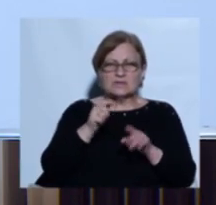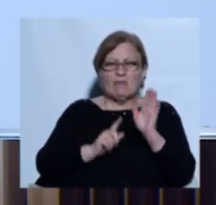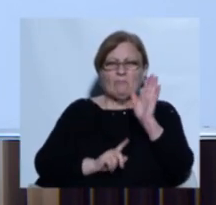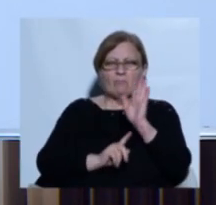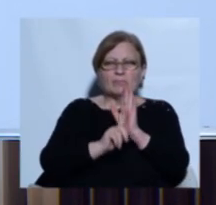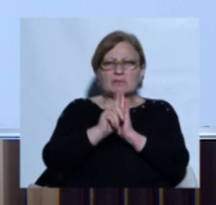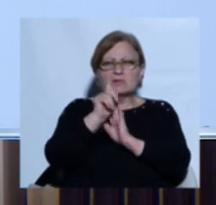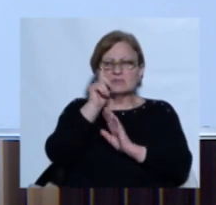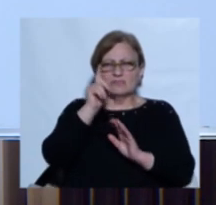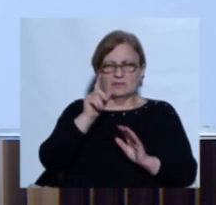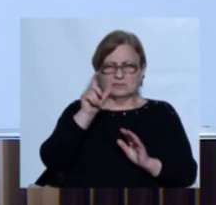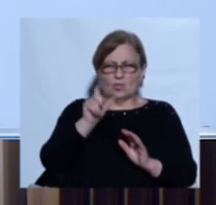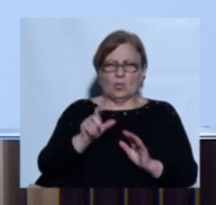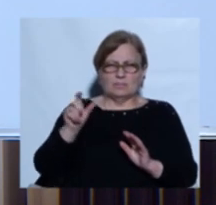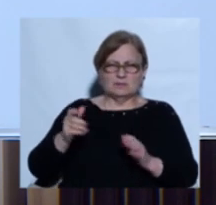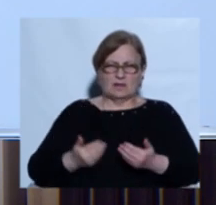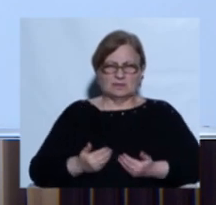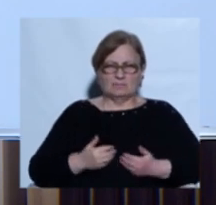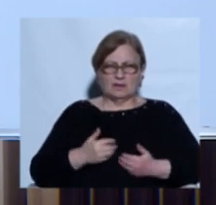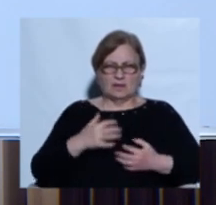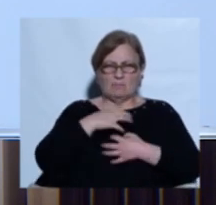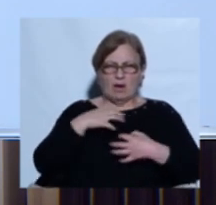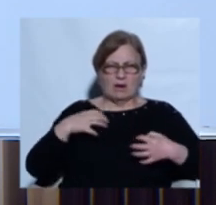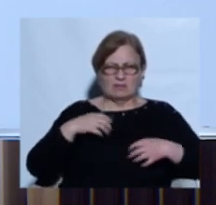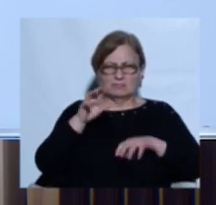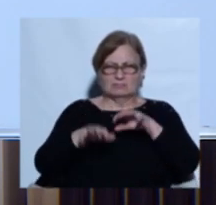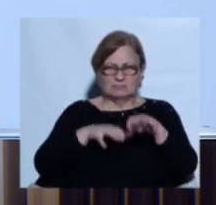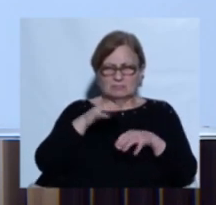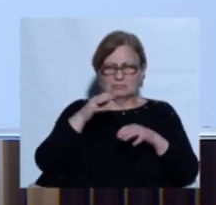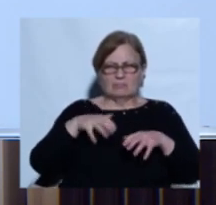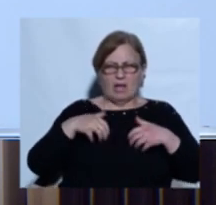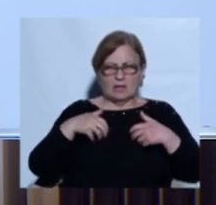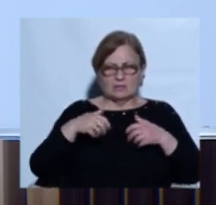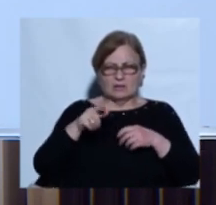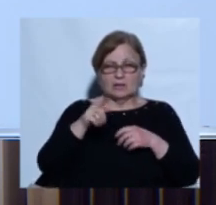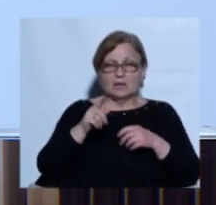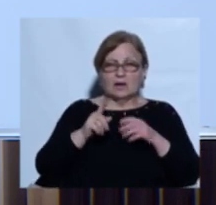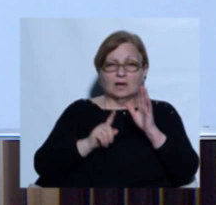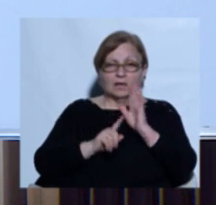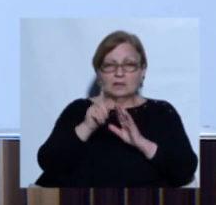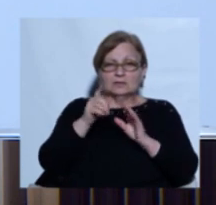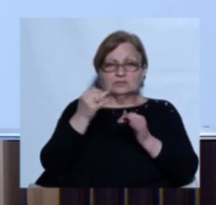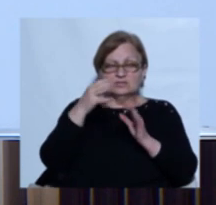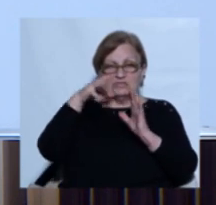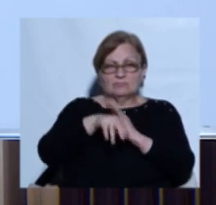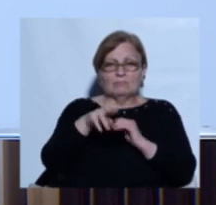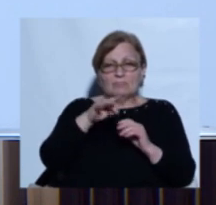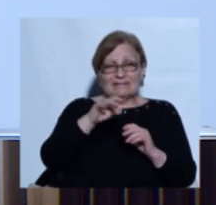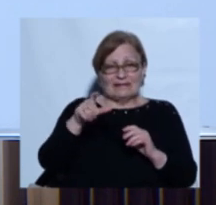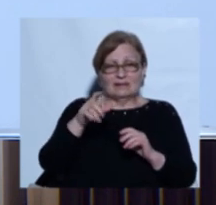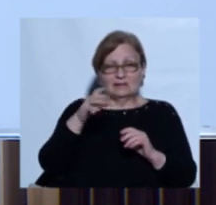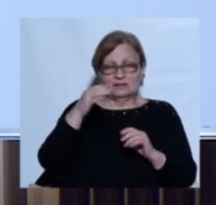ადამიანის ცხოვრებასთან, ხო? ანუ პრეისტორია მოიცავს კაცობრიობის ისტორიაში